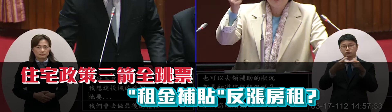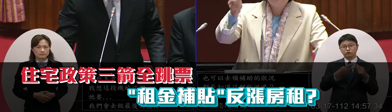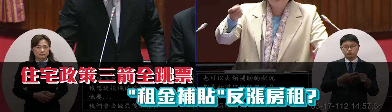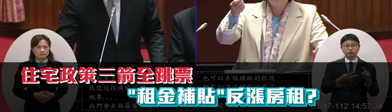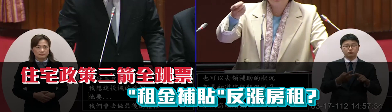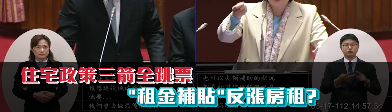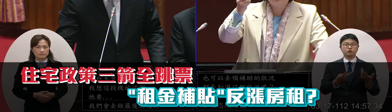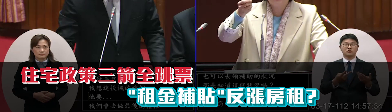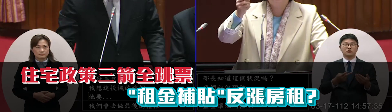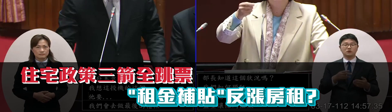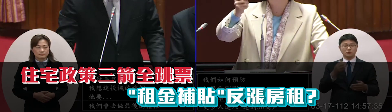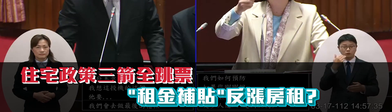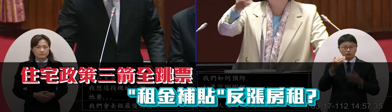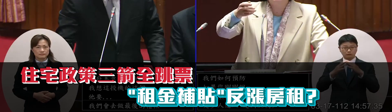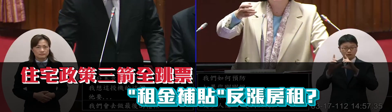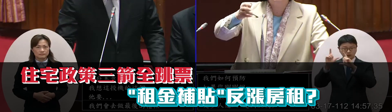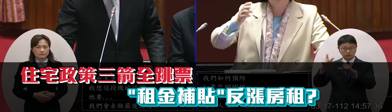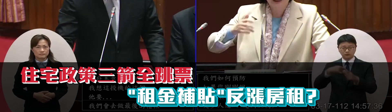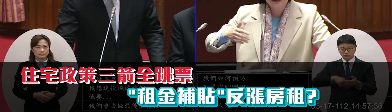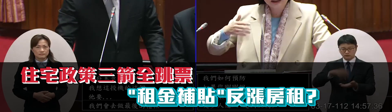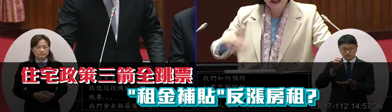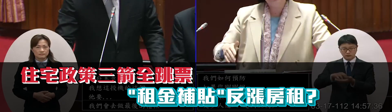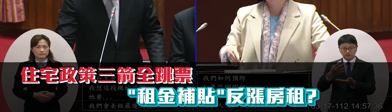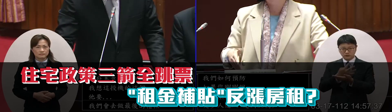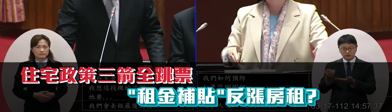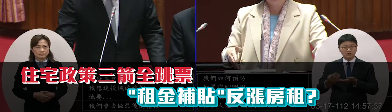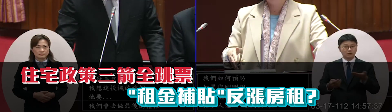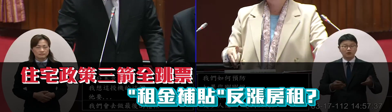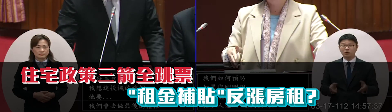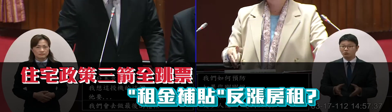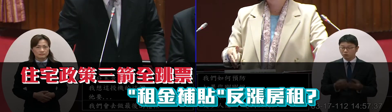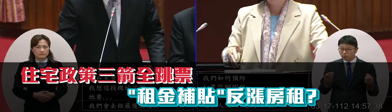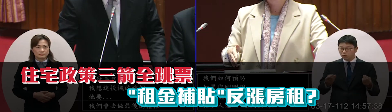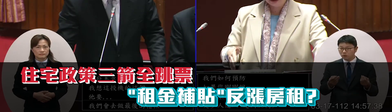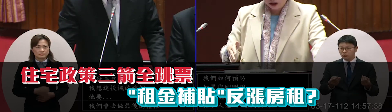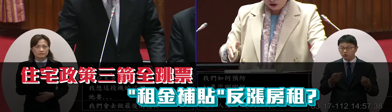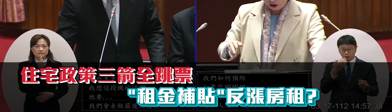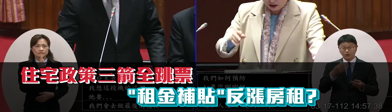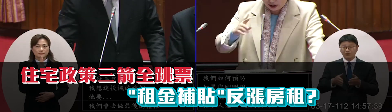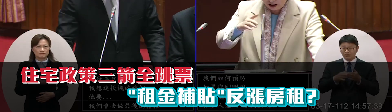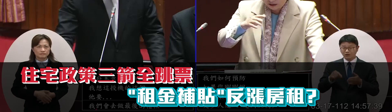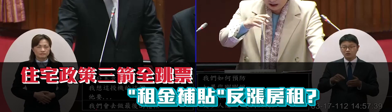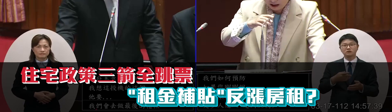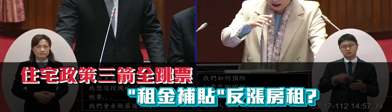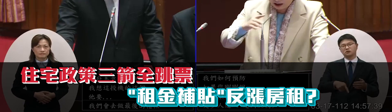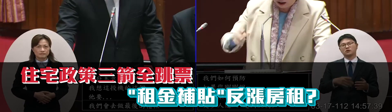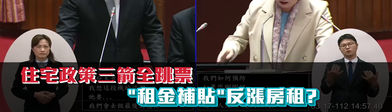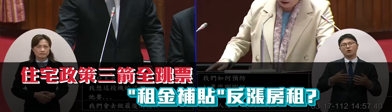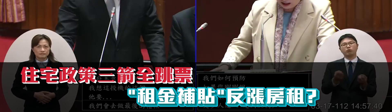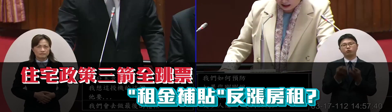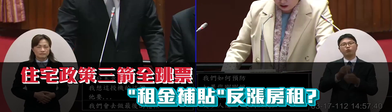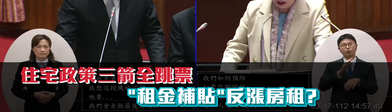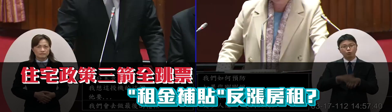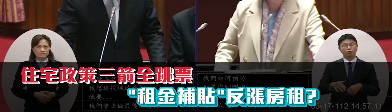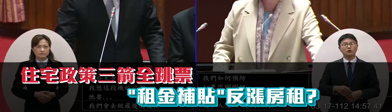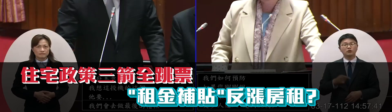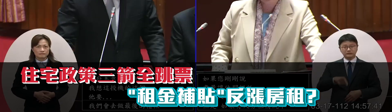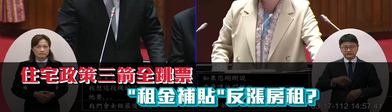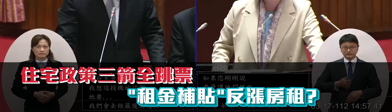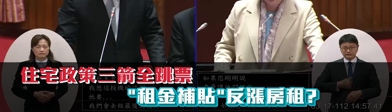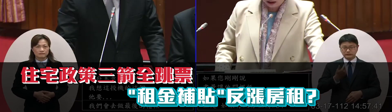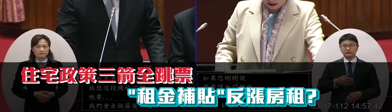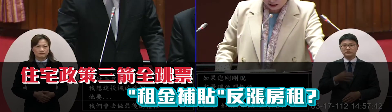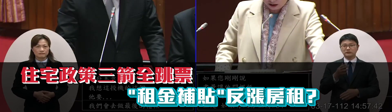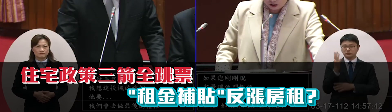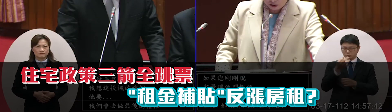拿到房东的身份证为前提的话，当然有可能会有这个问题。 是， 所以我希望我们这一次哈，因为资源真的